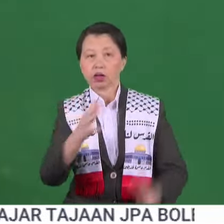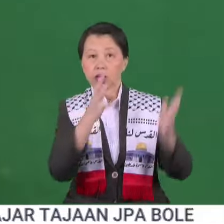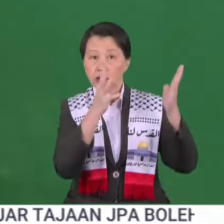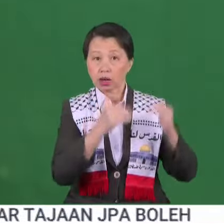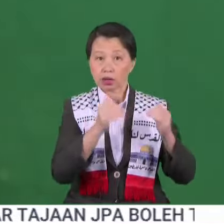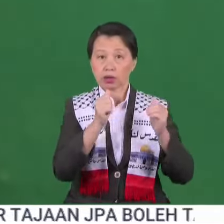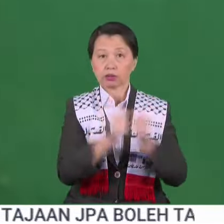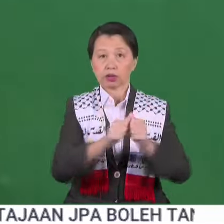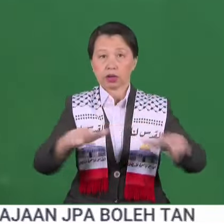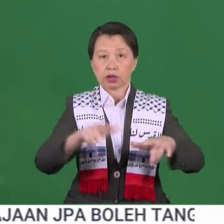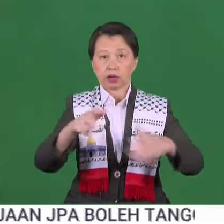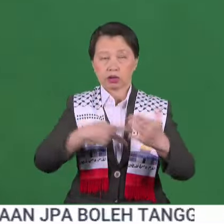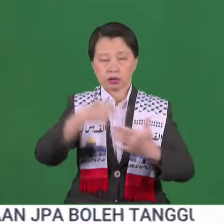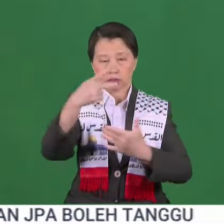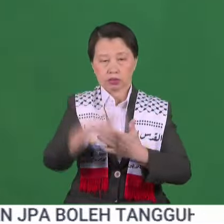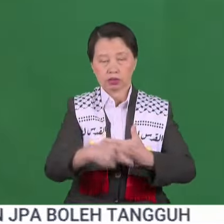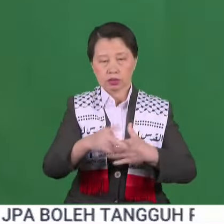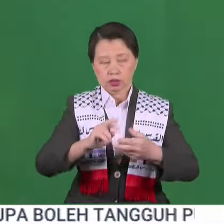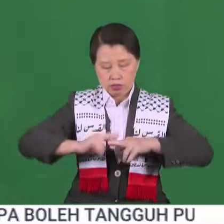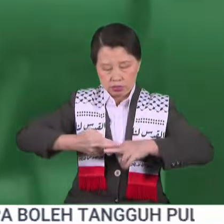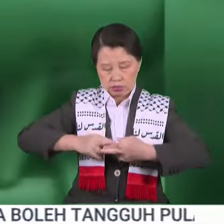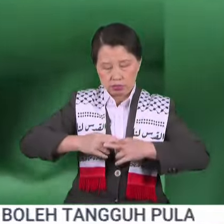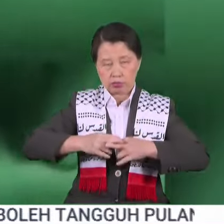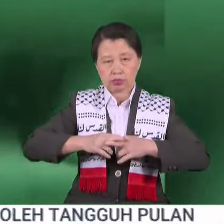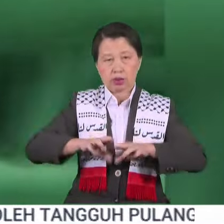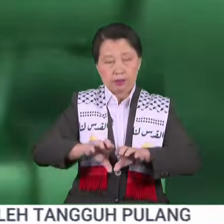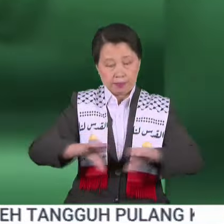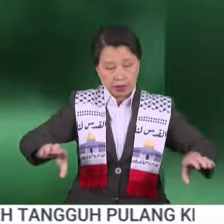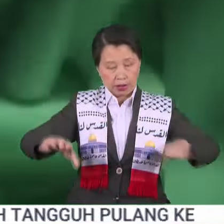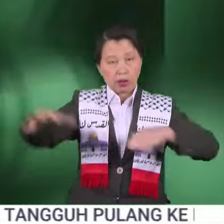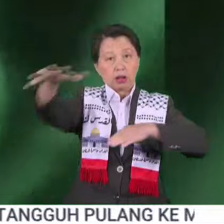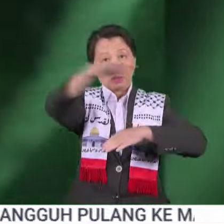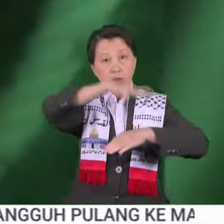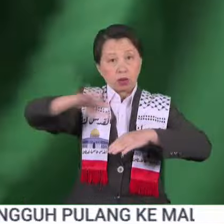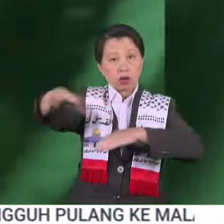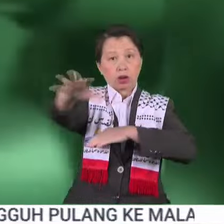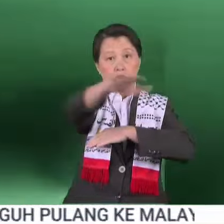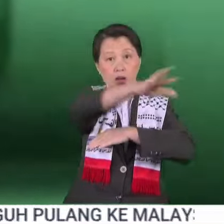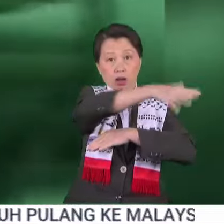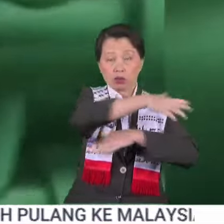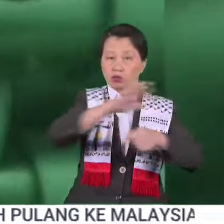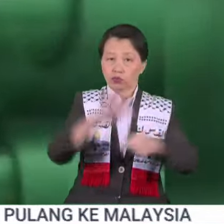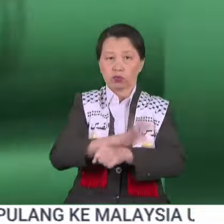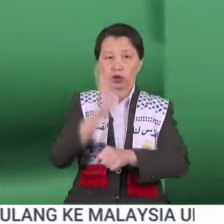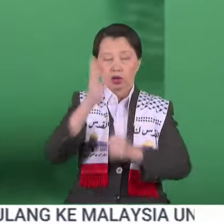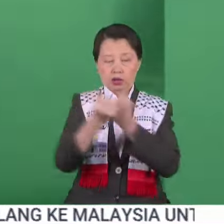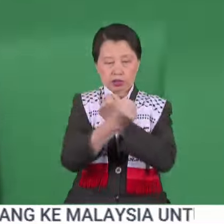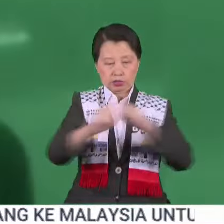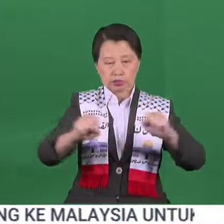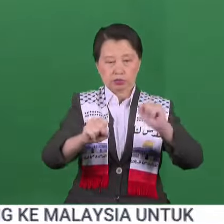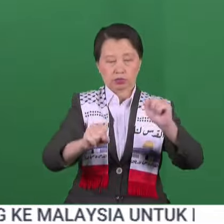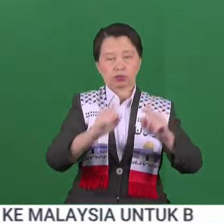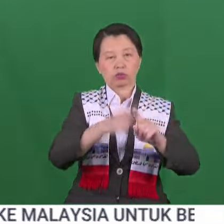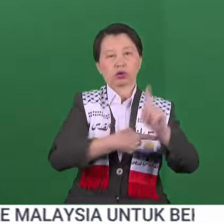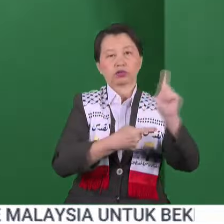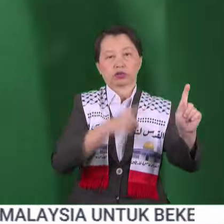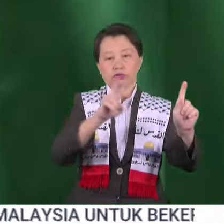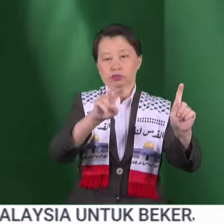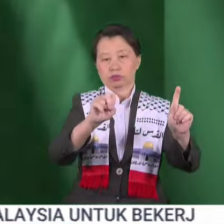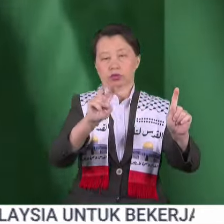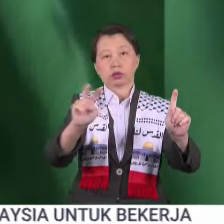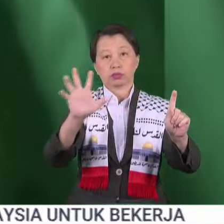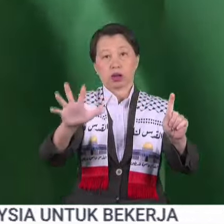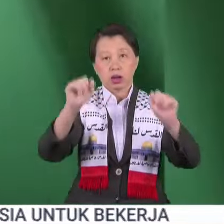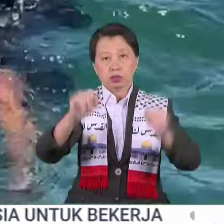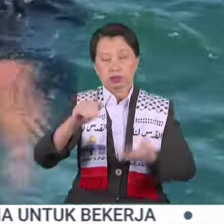dan pelaksanaan projek pembaikan paip dasar laut secara menyeluruh yang dijangka siap pada Januari 2025 akan